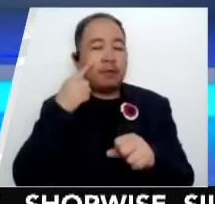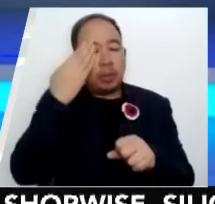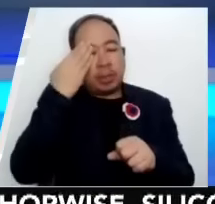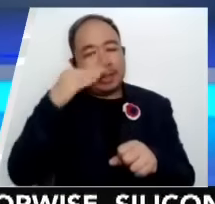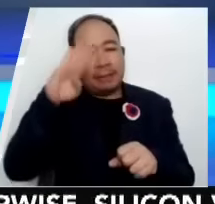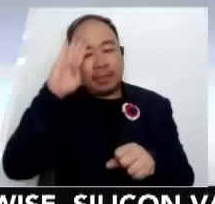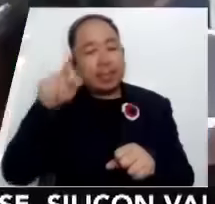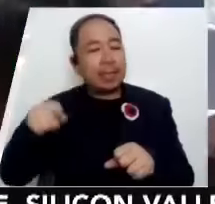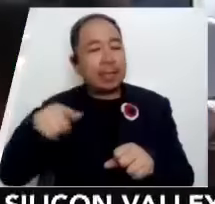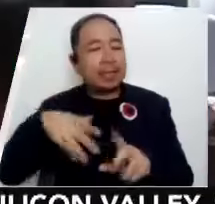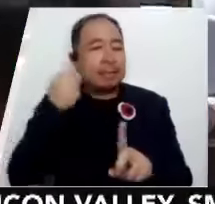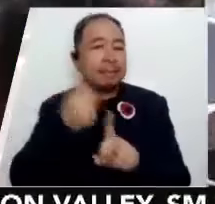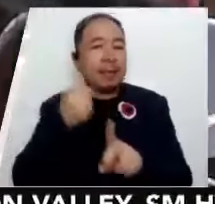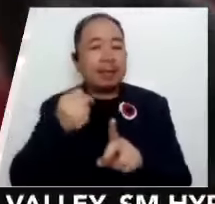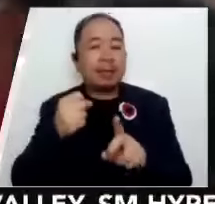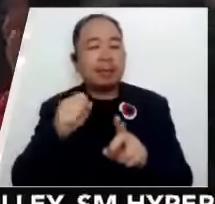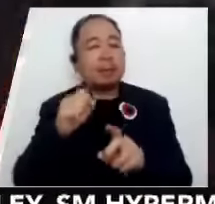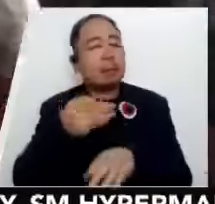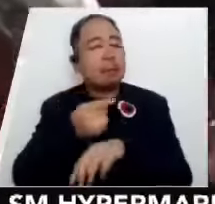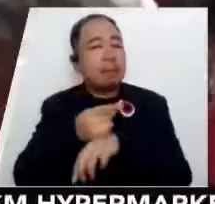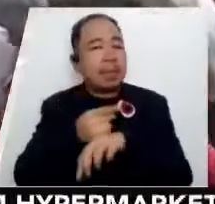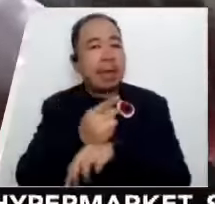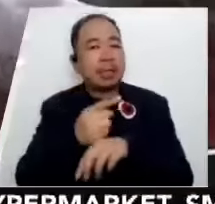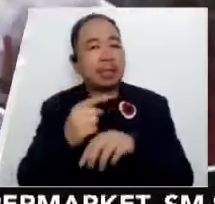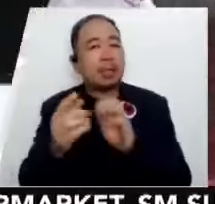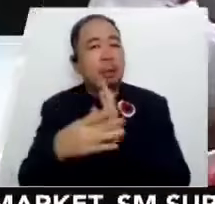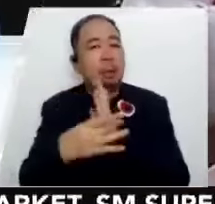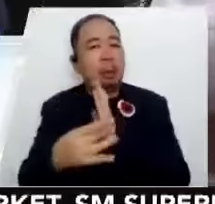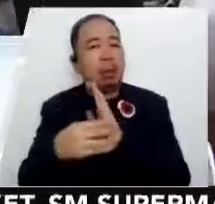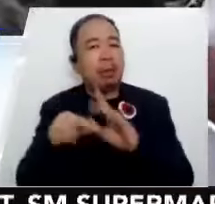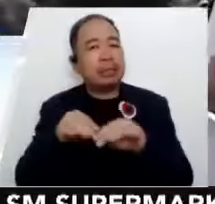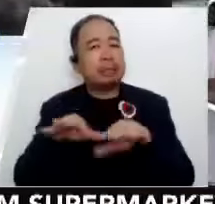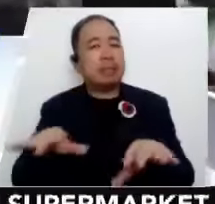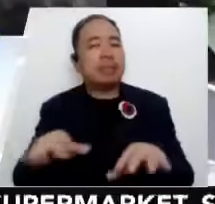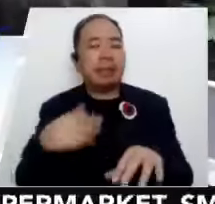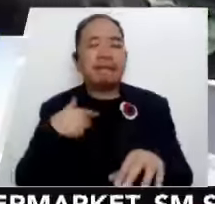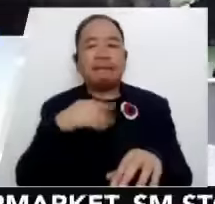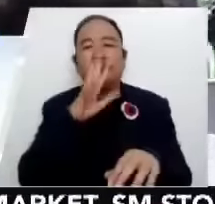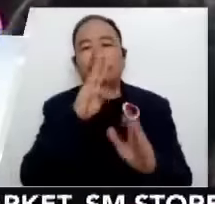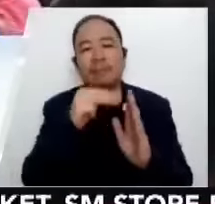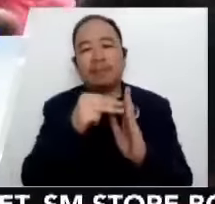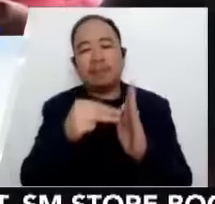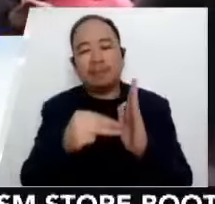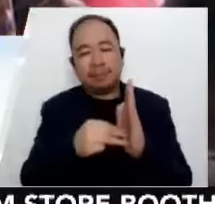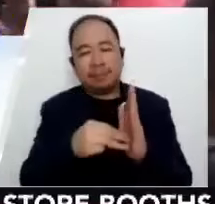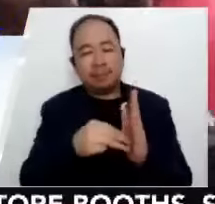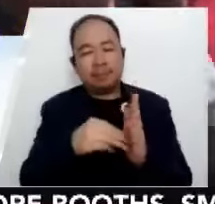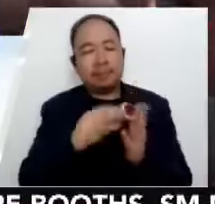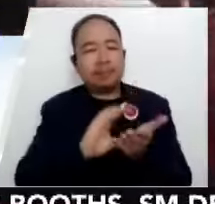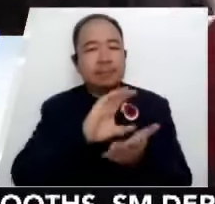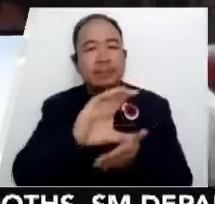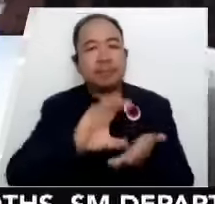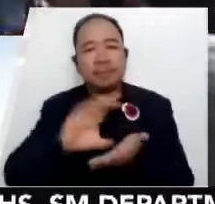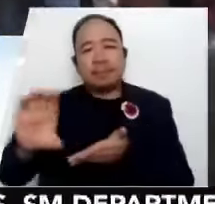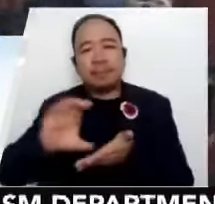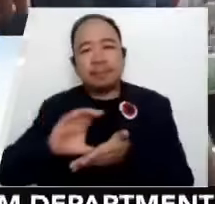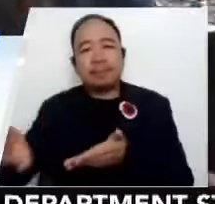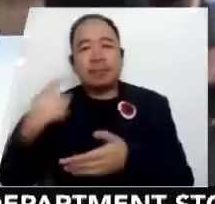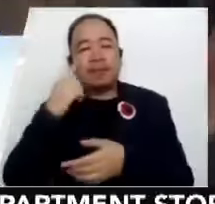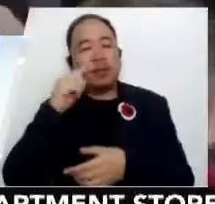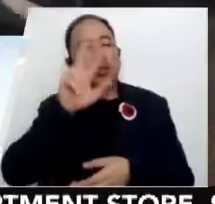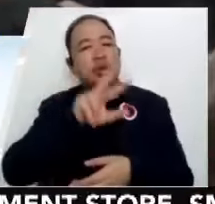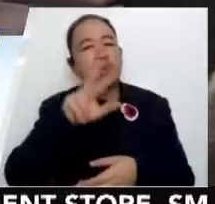spill. Kabilang diyan ang tig 5,000 pisong ipamamahagi sa mahigit 33,000 na mangingisda na naapektuhan ng kabuhayan.